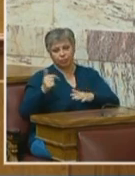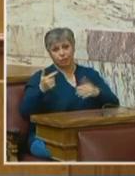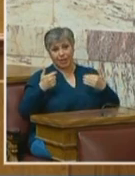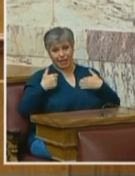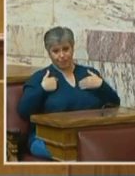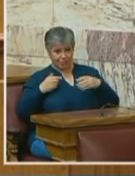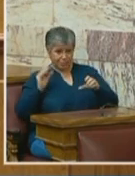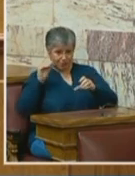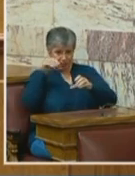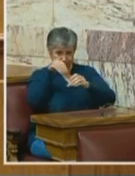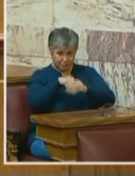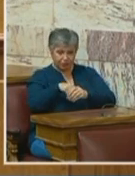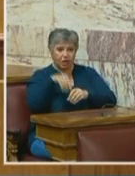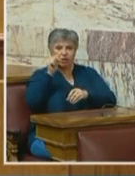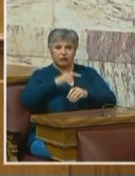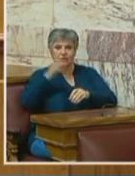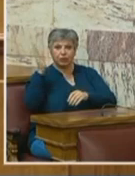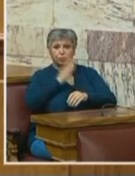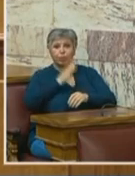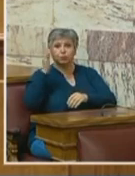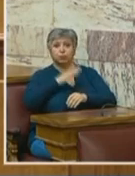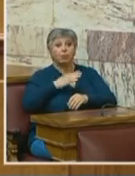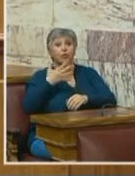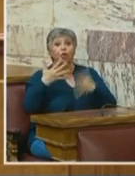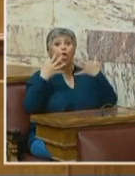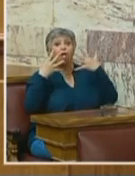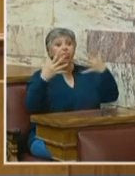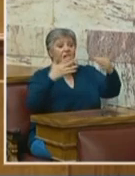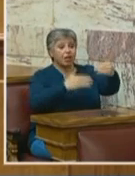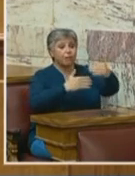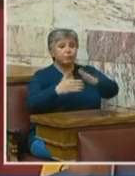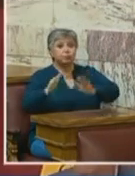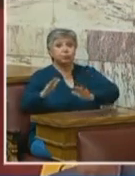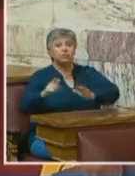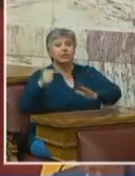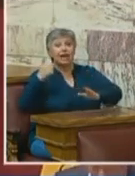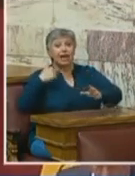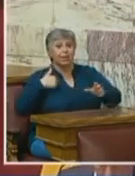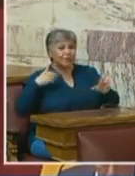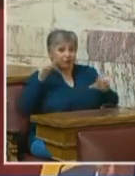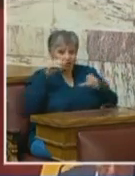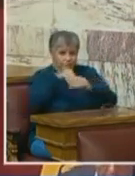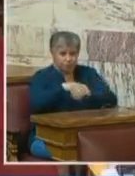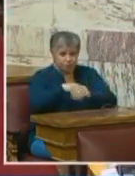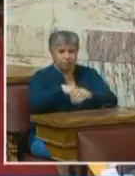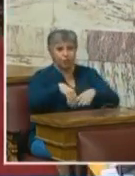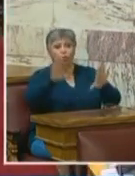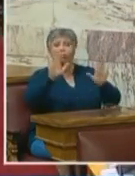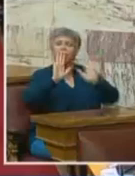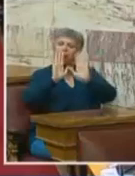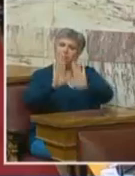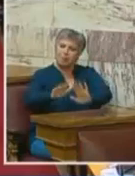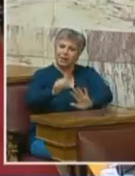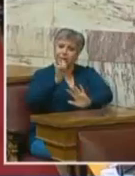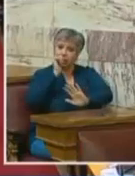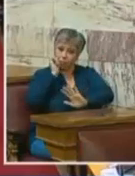ψηφοφορία φιάσκο με 10 κάλπες ντροπής. Αυτή την άθλια μεθόδευση αρνούμαστε να νομοποιήσουμε. Μείνετε εσείς και ψηφίστε